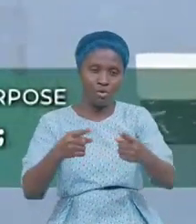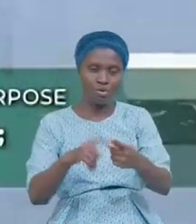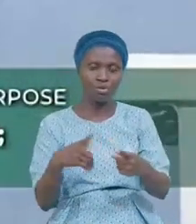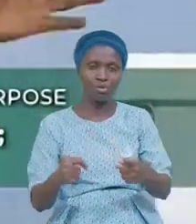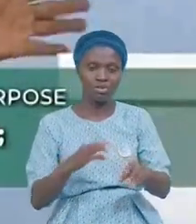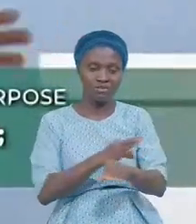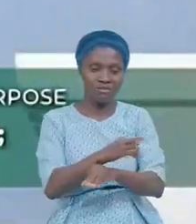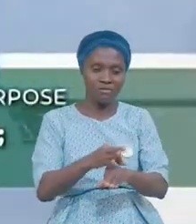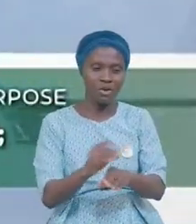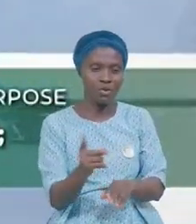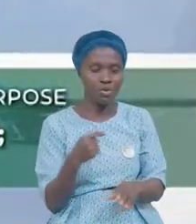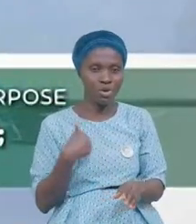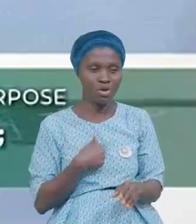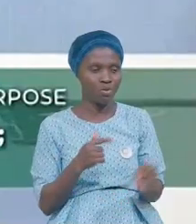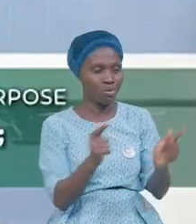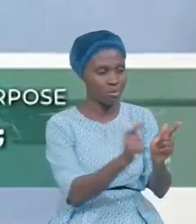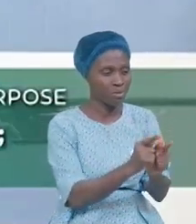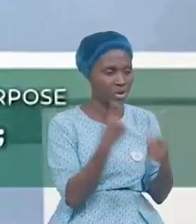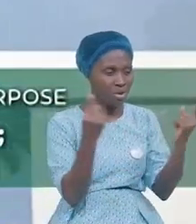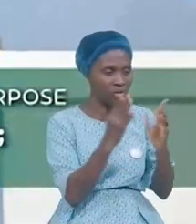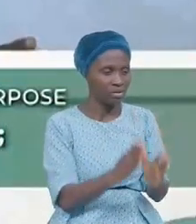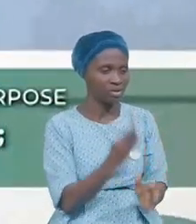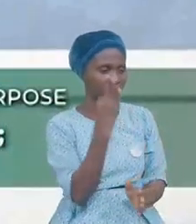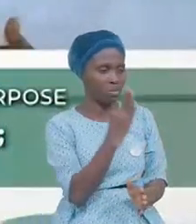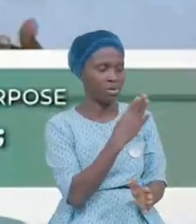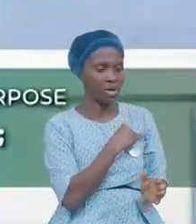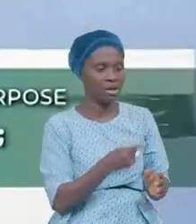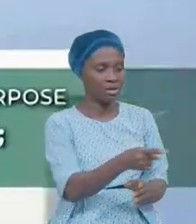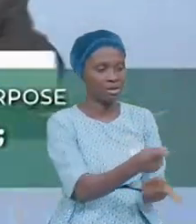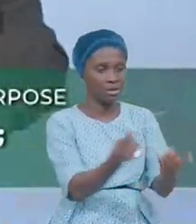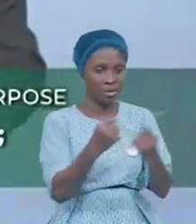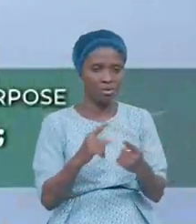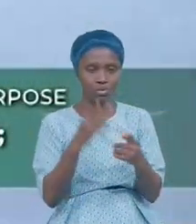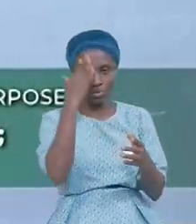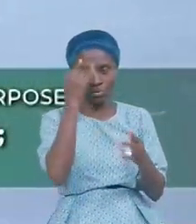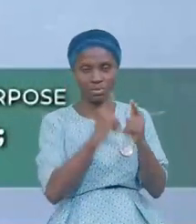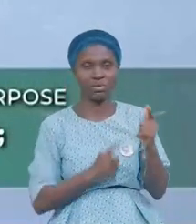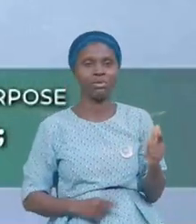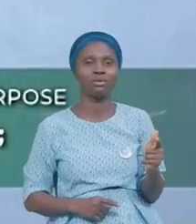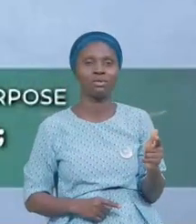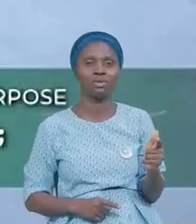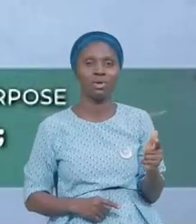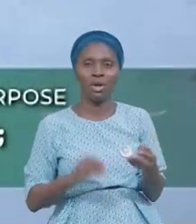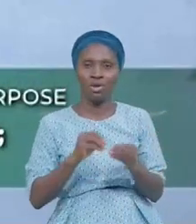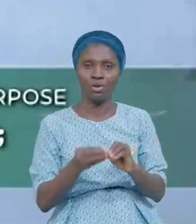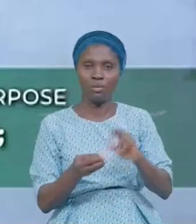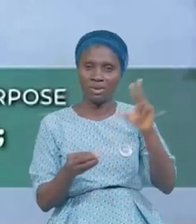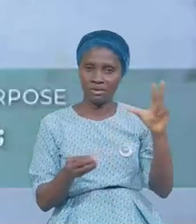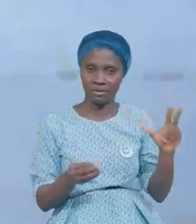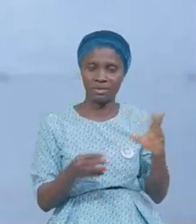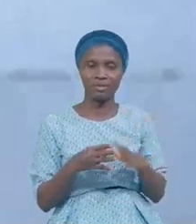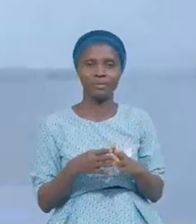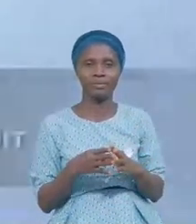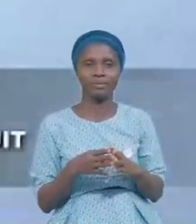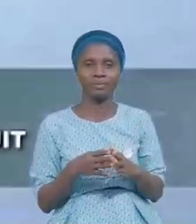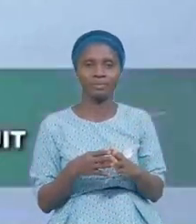nous pourrons atteindre les pécheurs et ils viendront au Seigneur. Troisième élément. Les